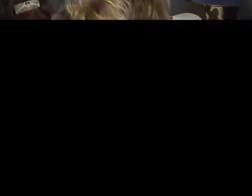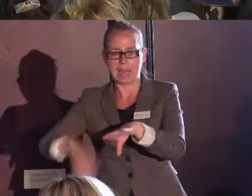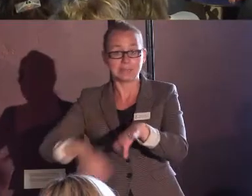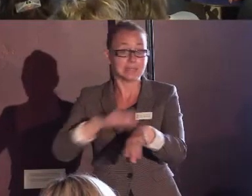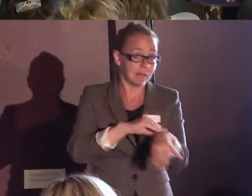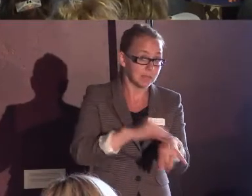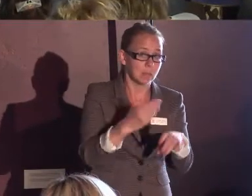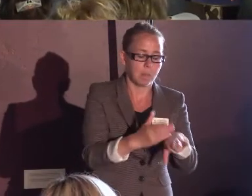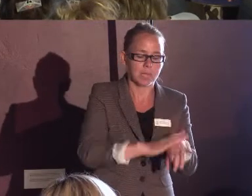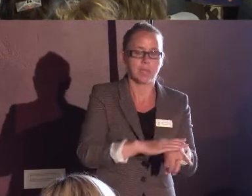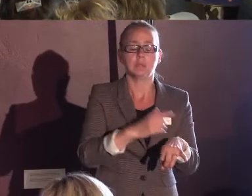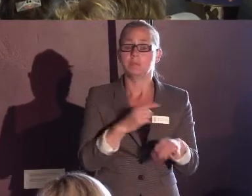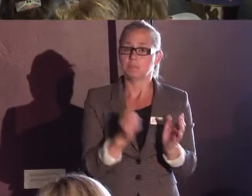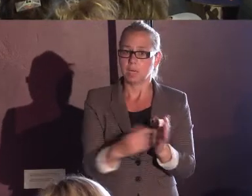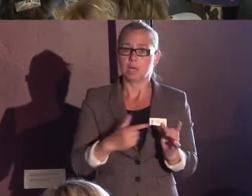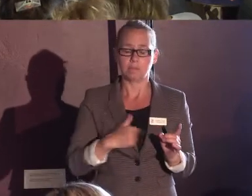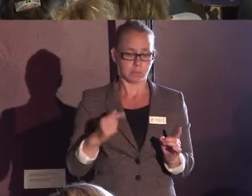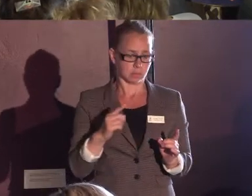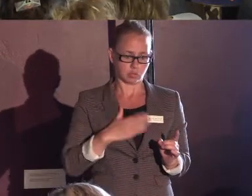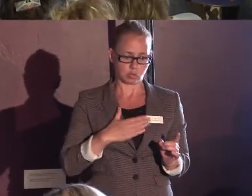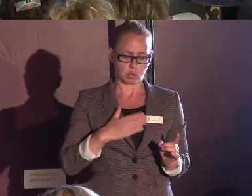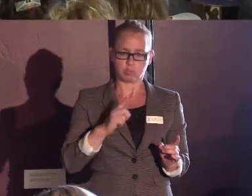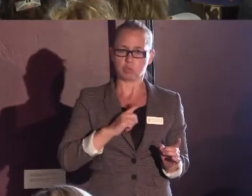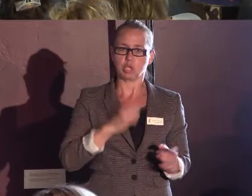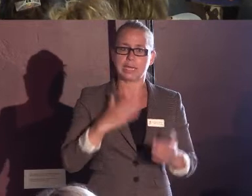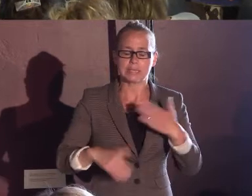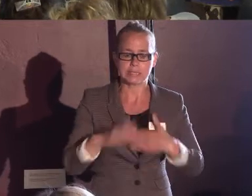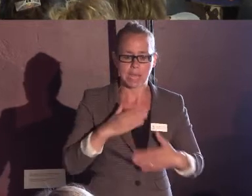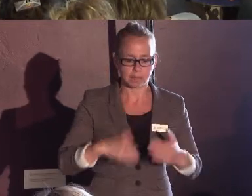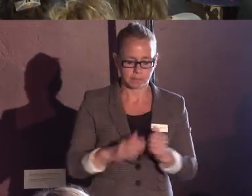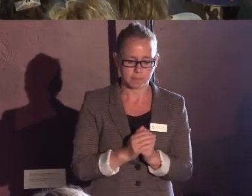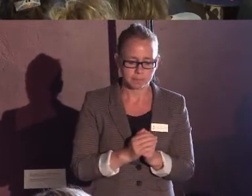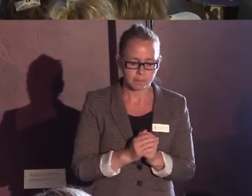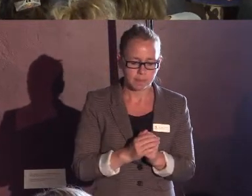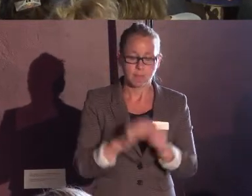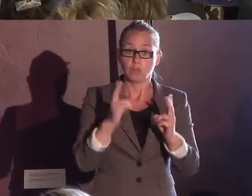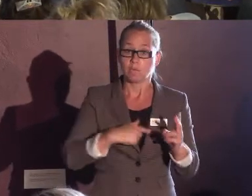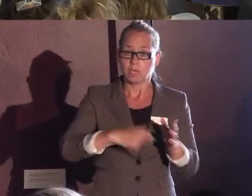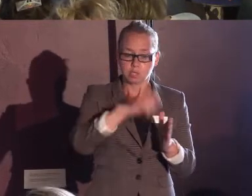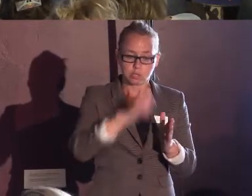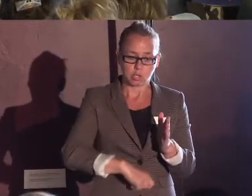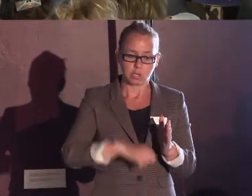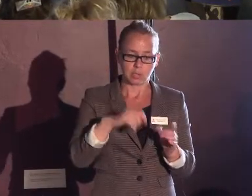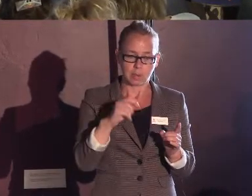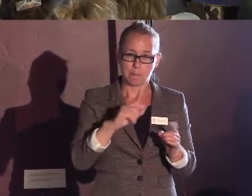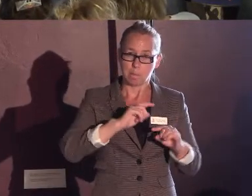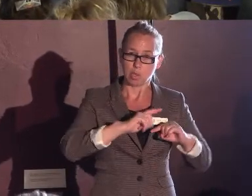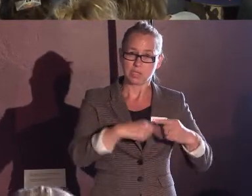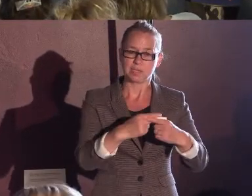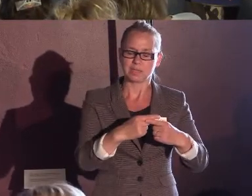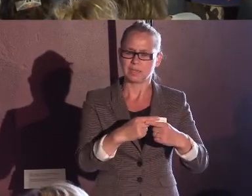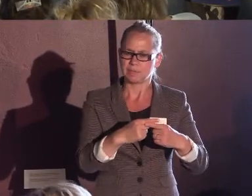svenska. Vilket gör att det är väldigt intressant. Så vi startade den här game jam-processen, Arabic